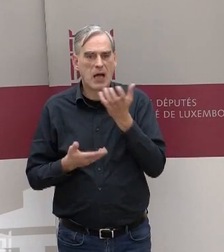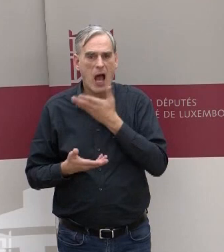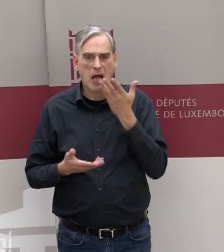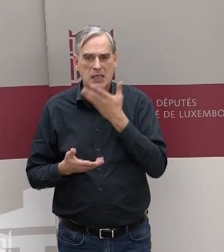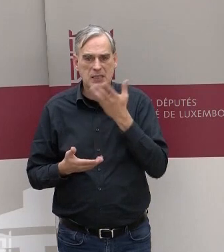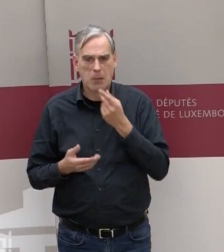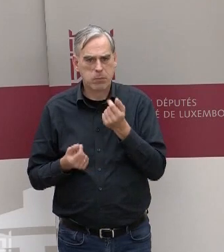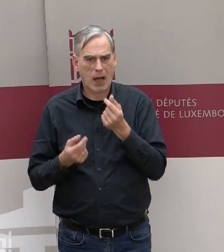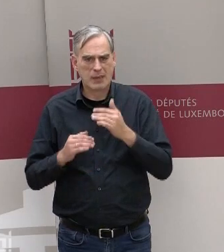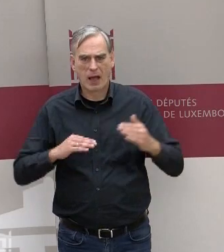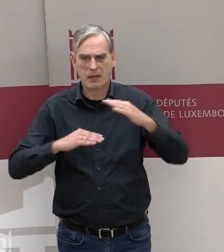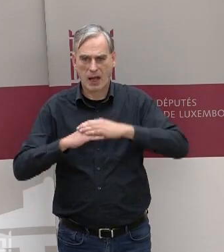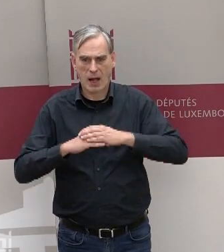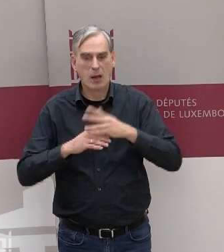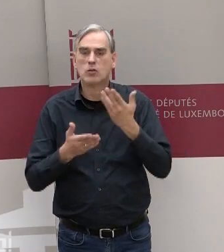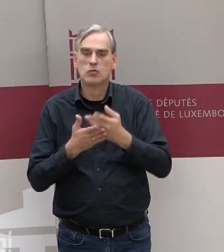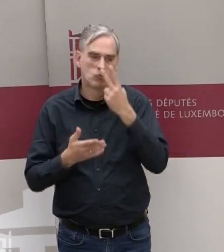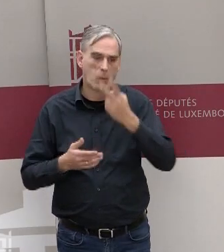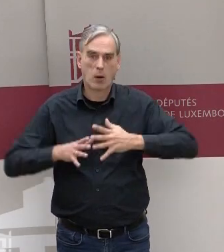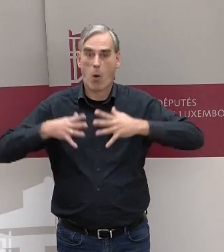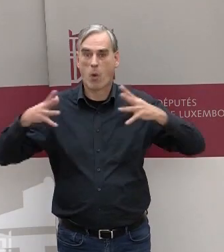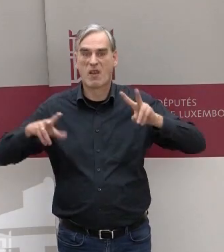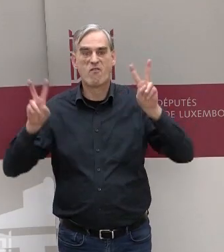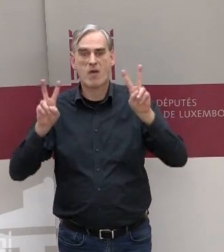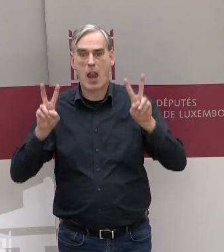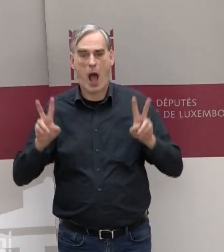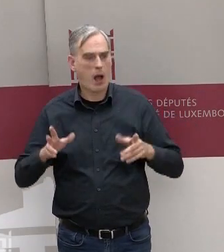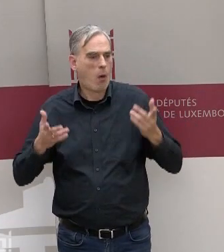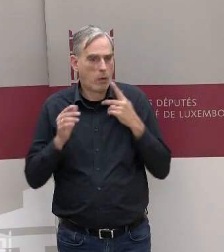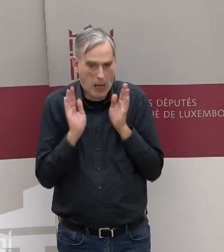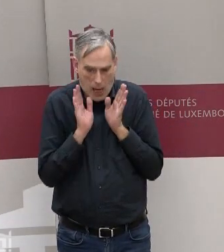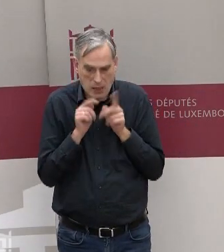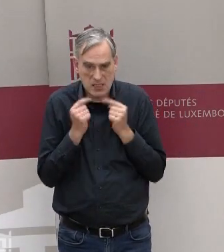wie in einem Kaffeezimmer. So ist es mit anderen Mesuren, ob die Gelo